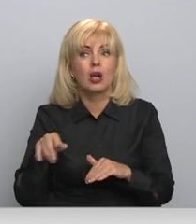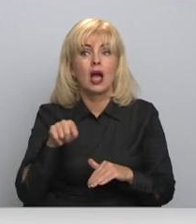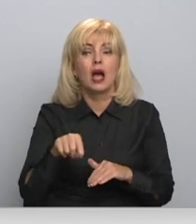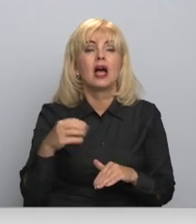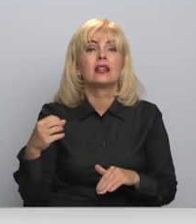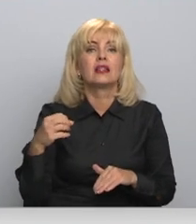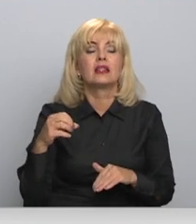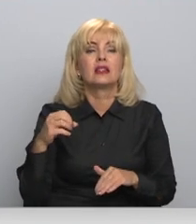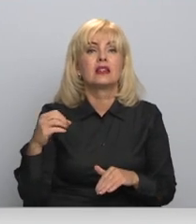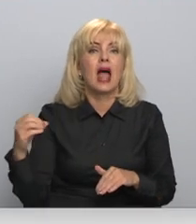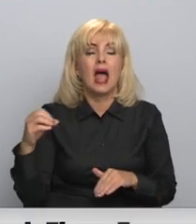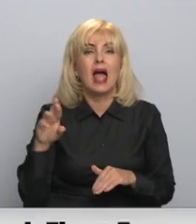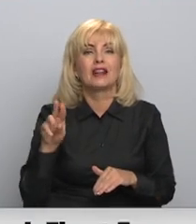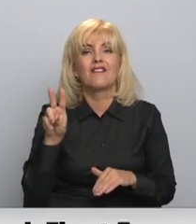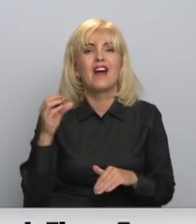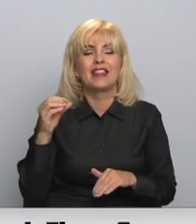ir tādi.